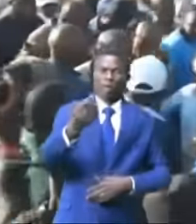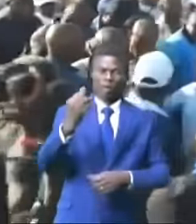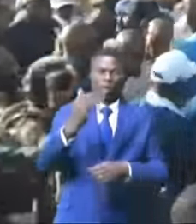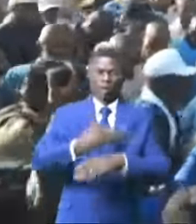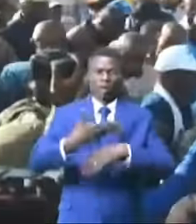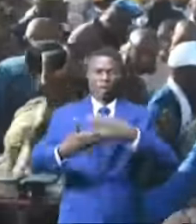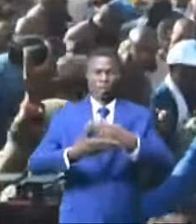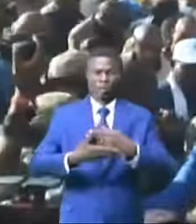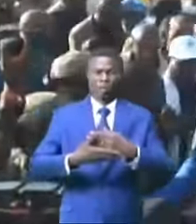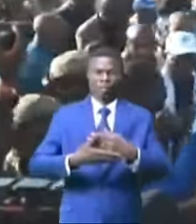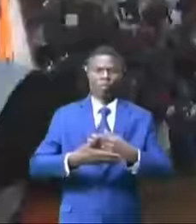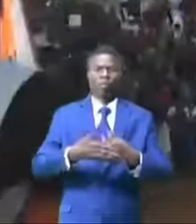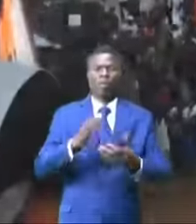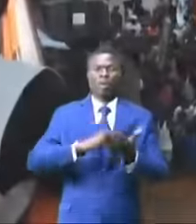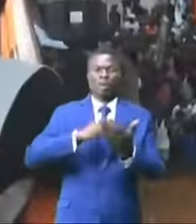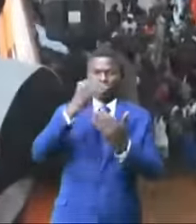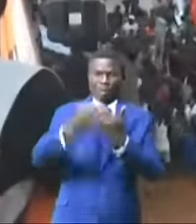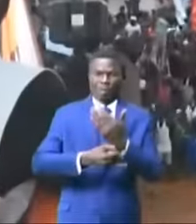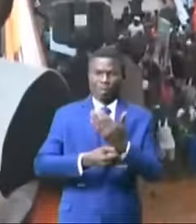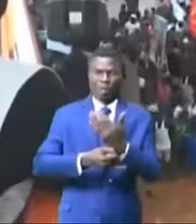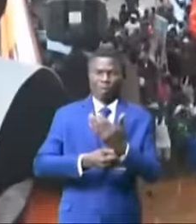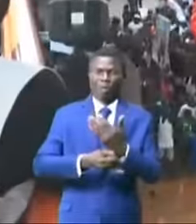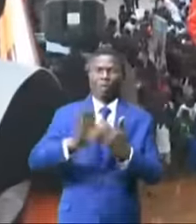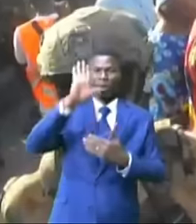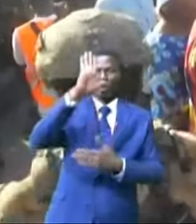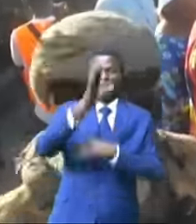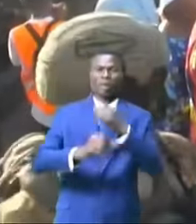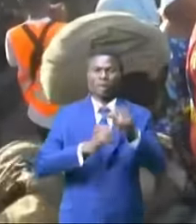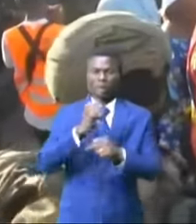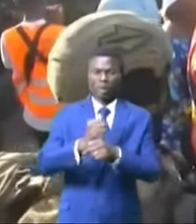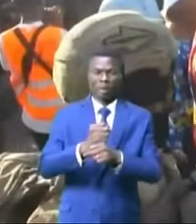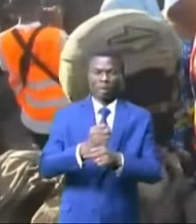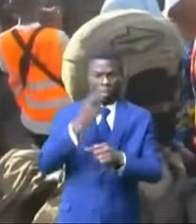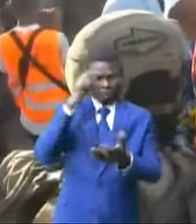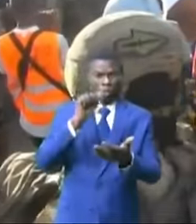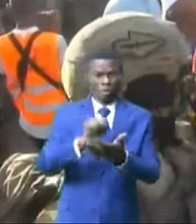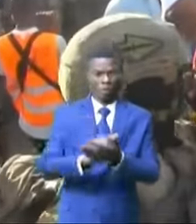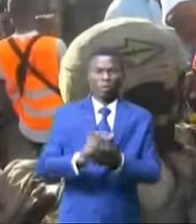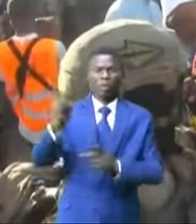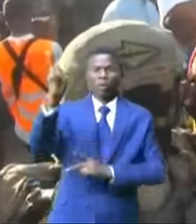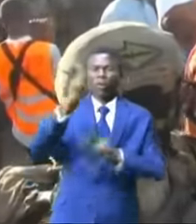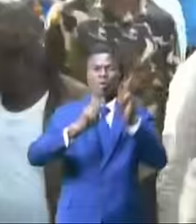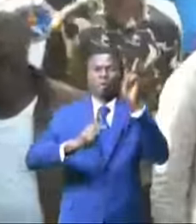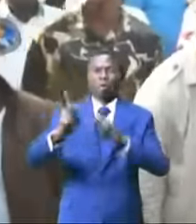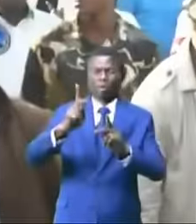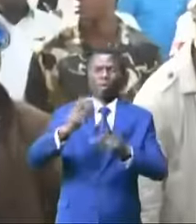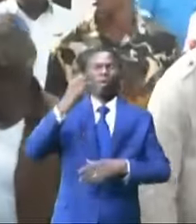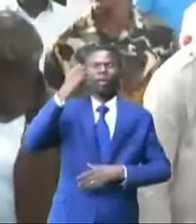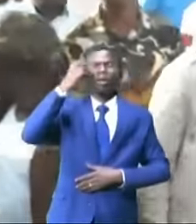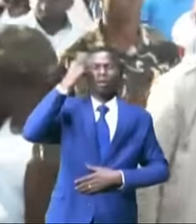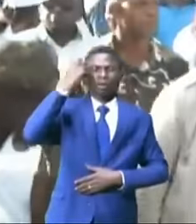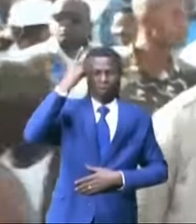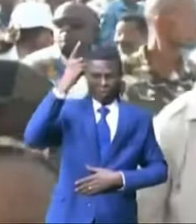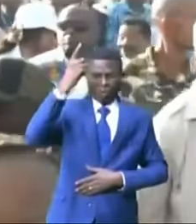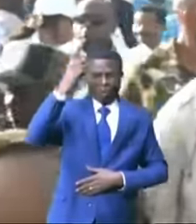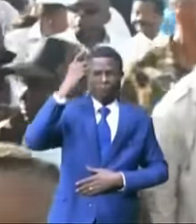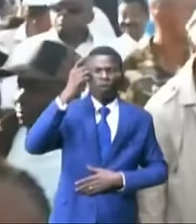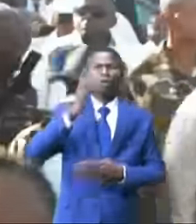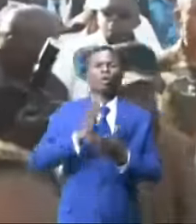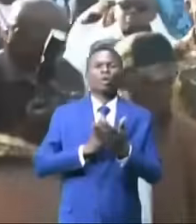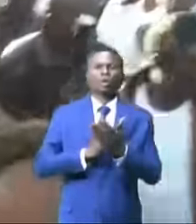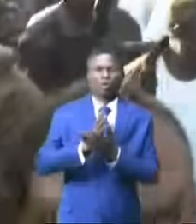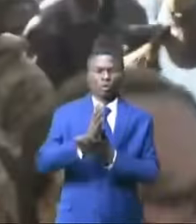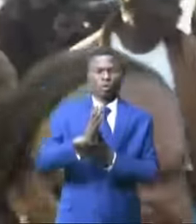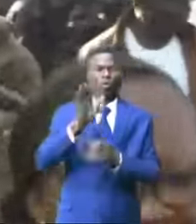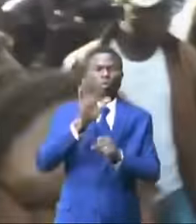les réalisations de son premier mandat. Pour ça, la population a compris qu'il avait droit à un bain